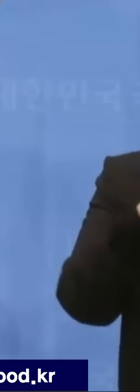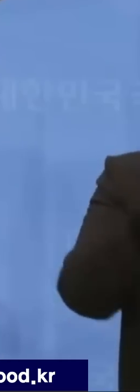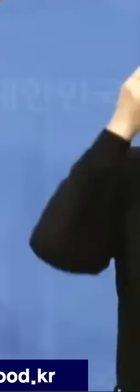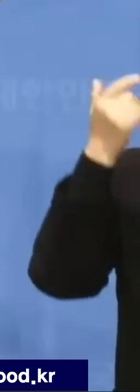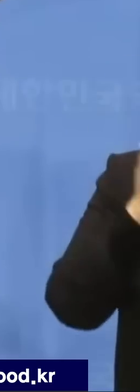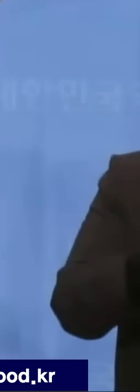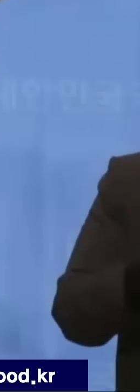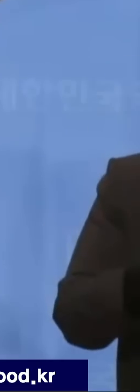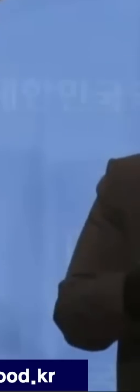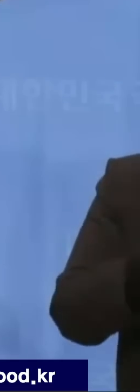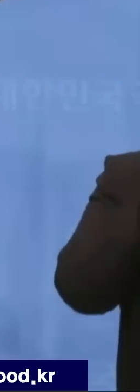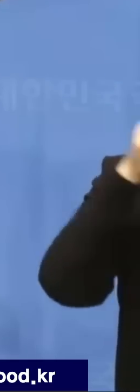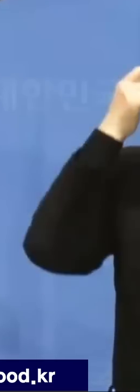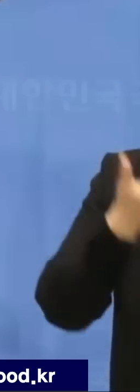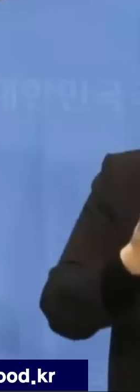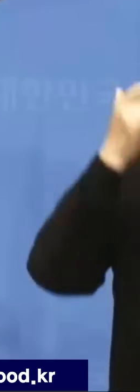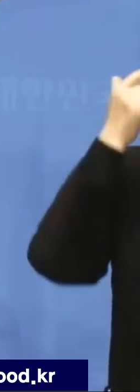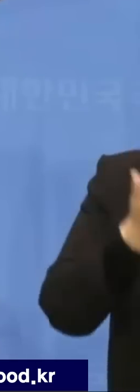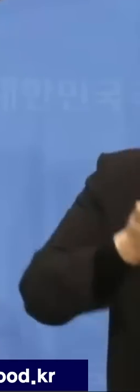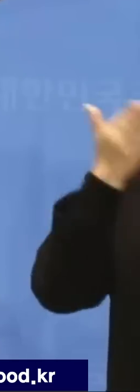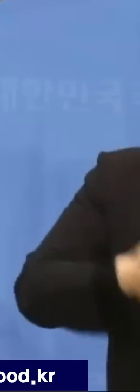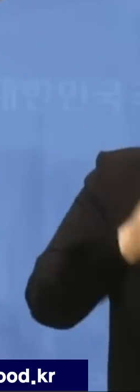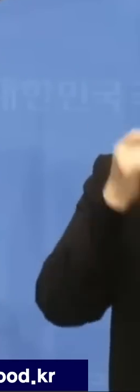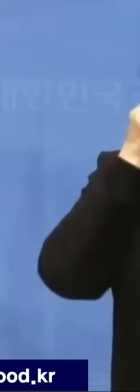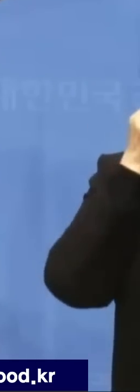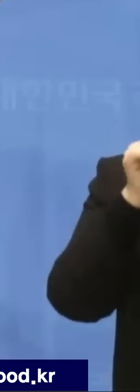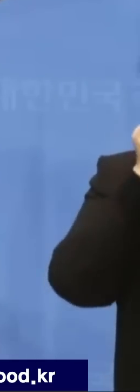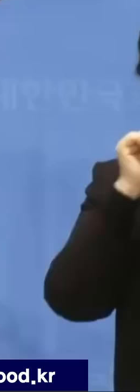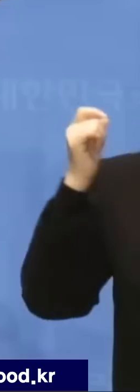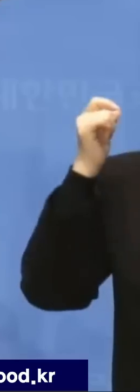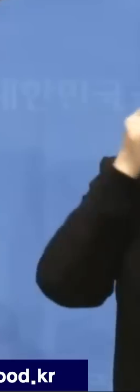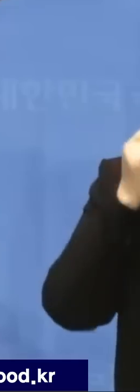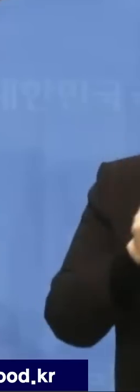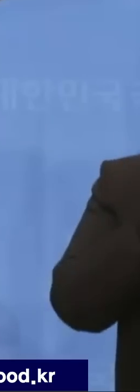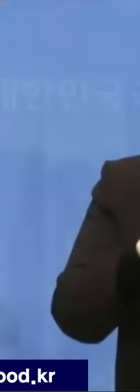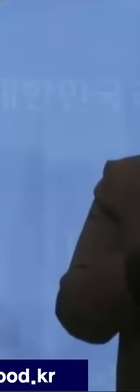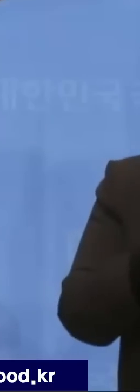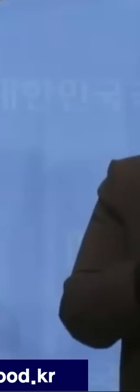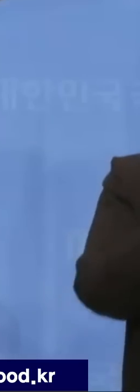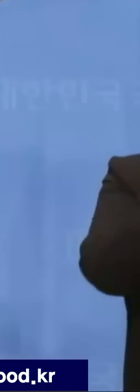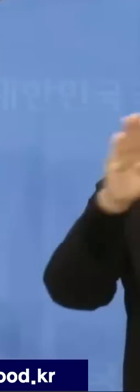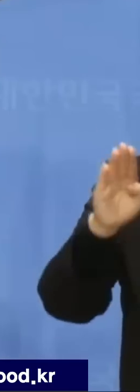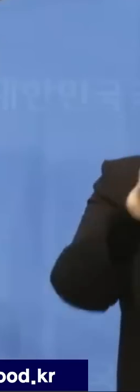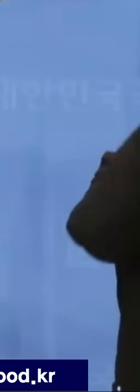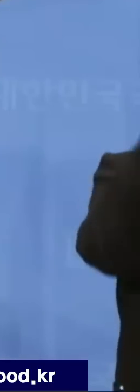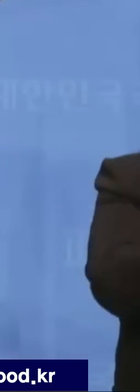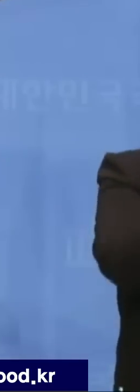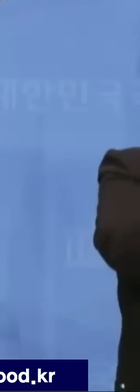국민들이 반대하는, 그렇게 반대하는, 절대로 안 된다고 얘기하는 MB 사면에